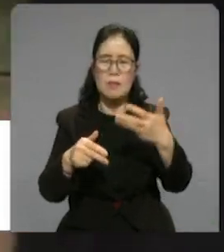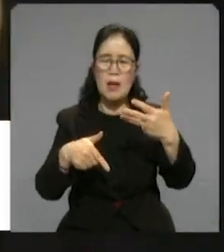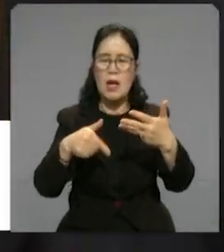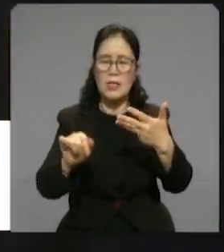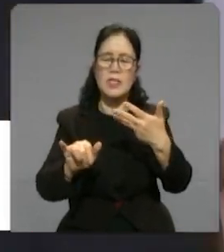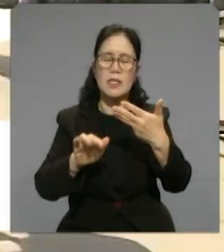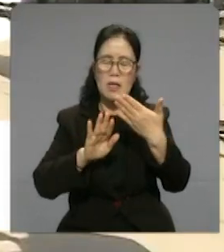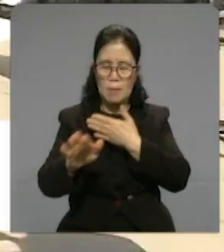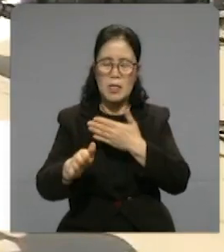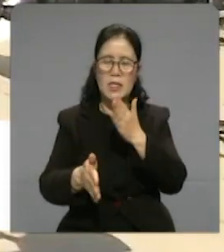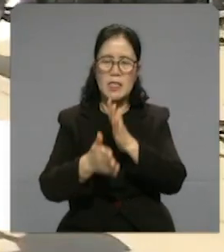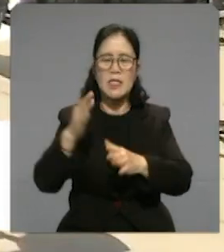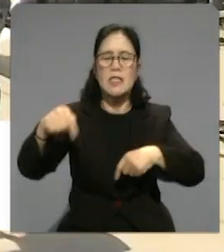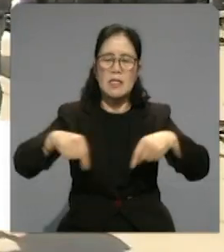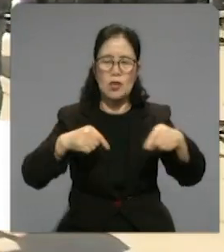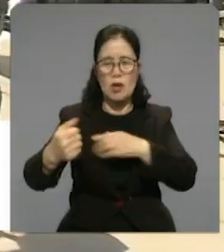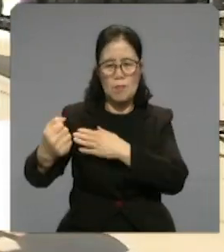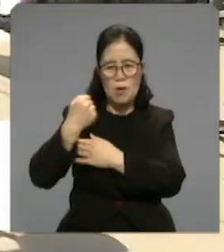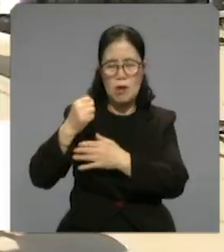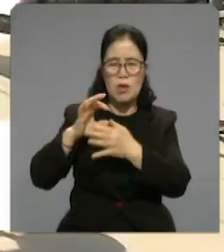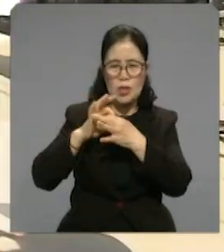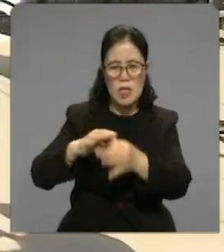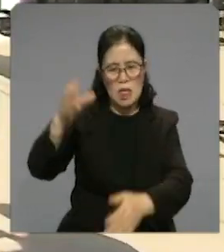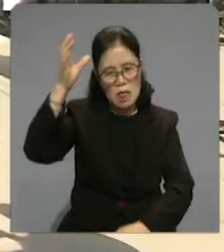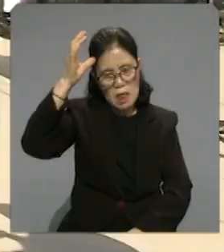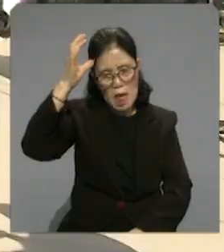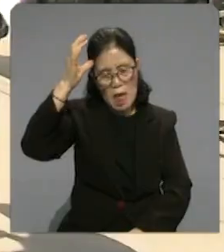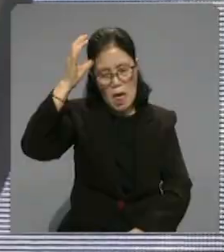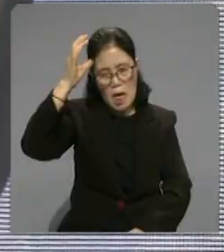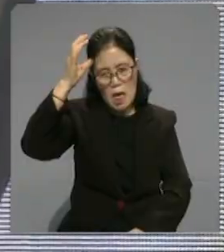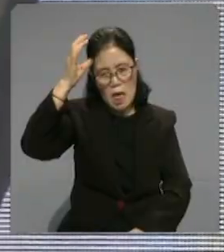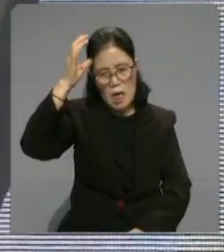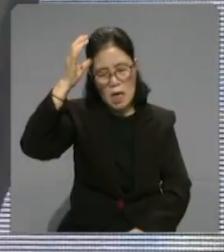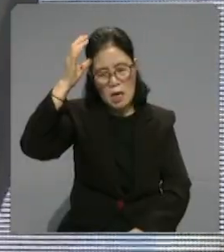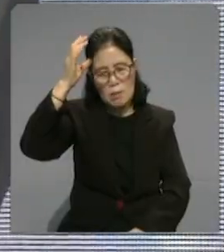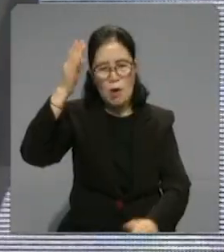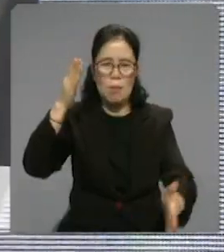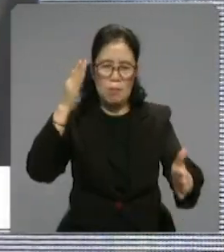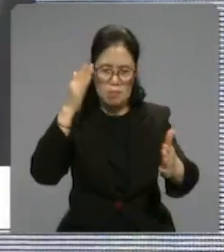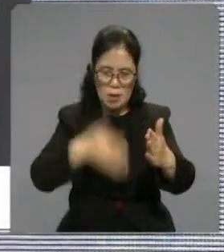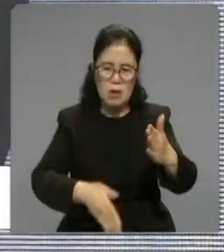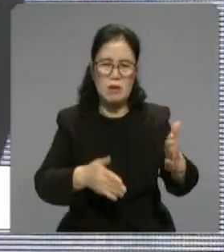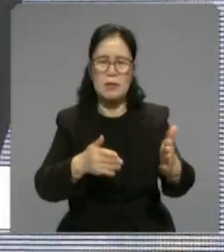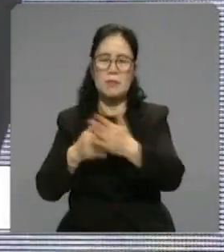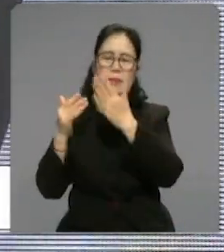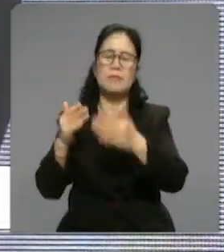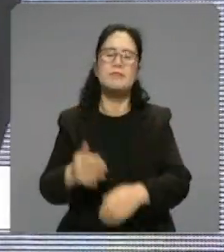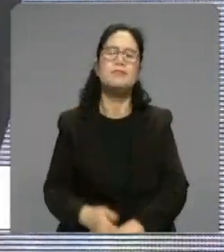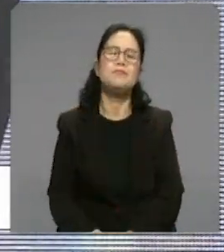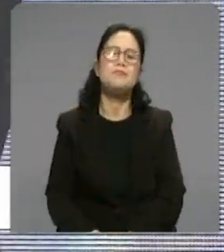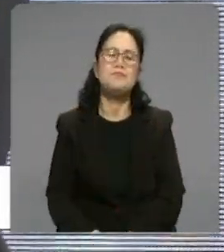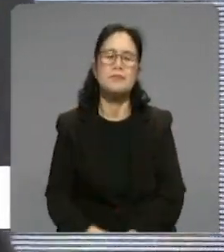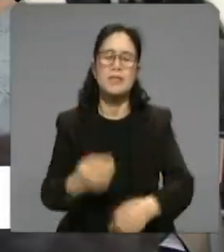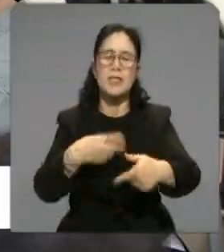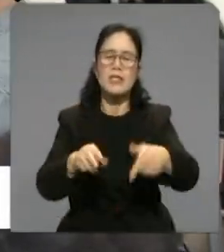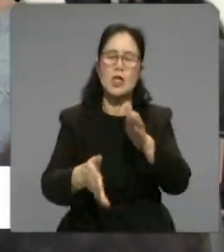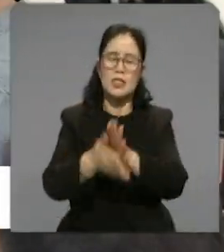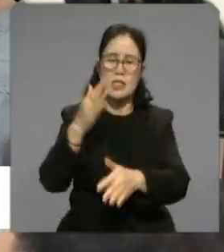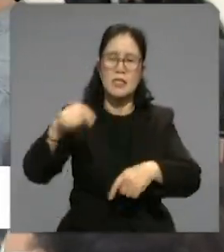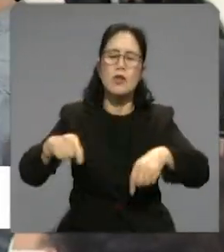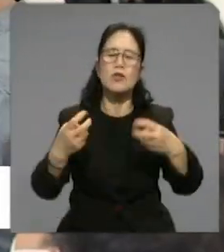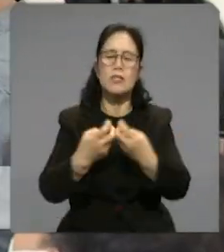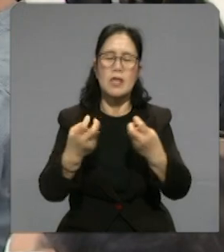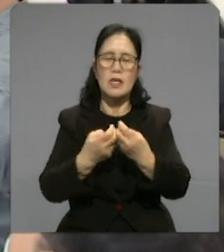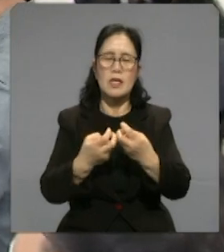하반기 시정에 동력으로 이어질 거란 기대감에는 일단 제동이 걸렸습니다. 인천시 정책에